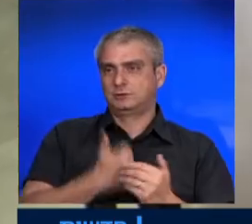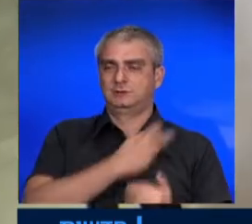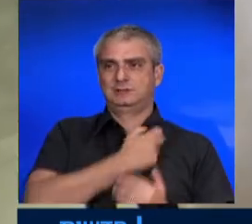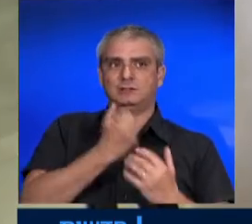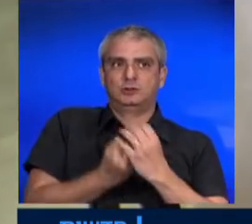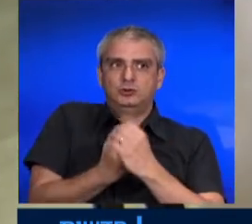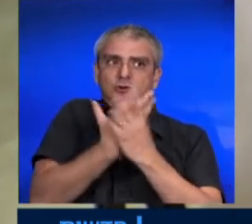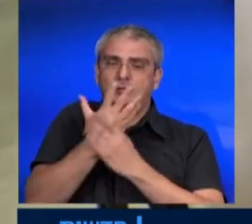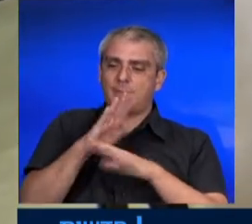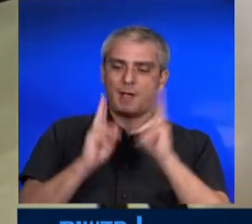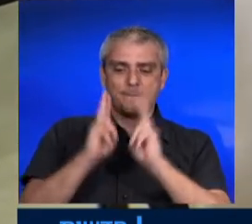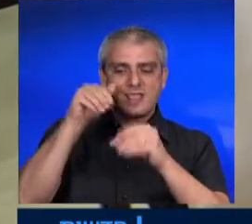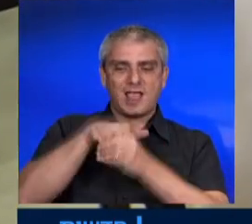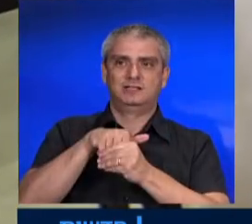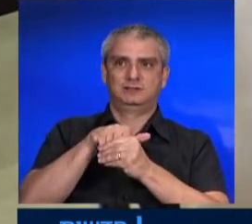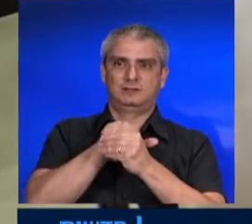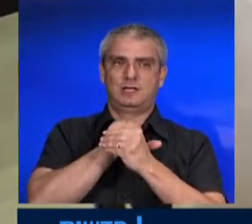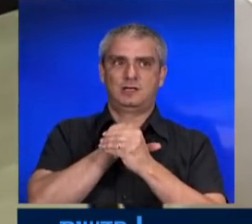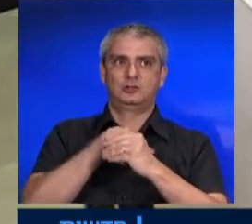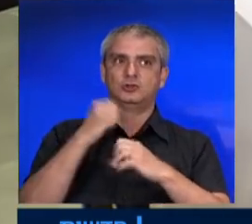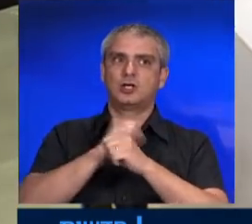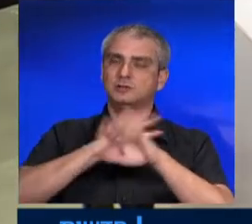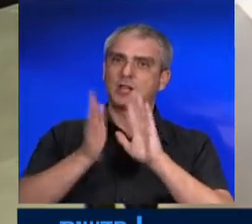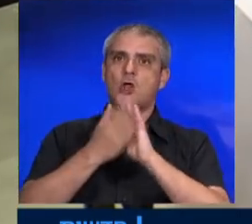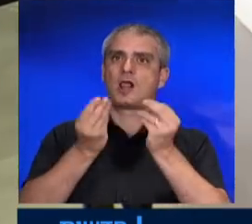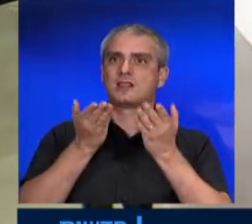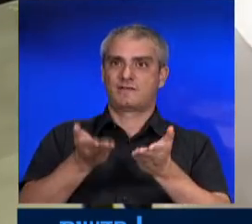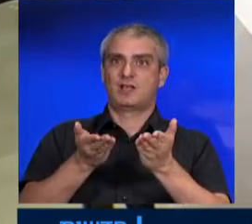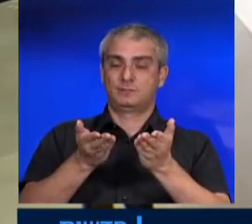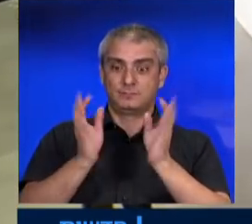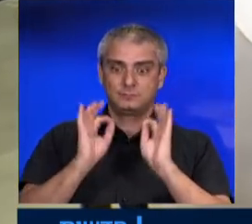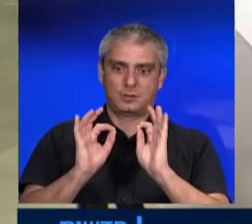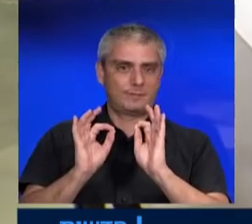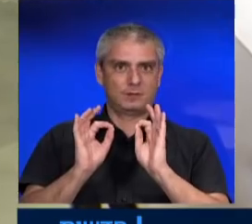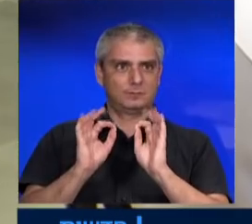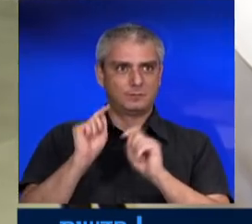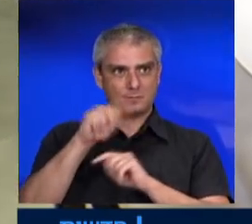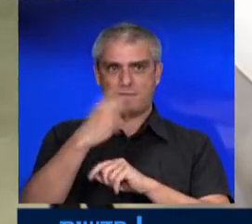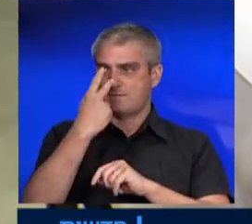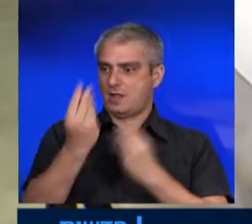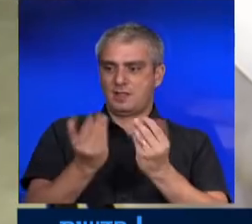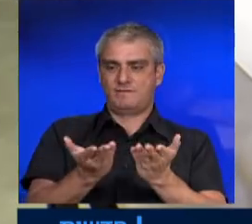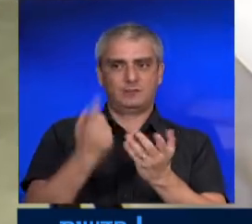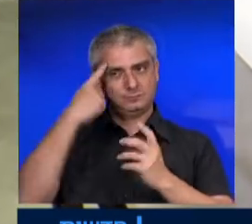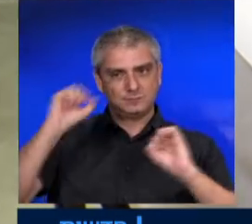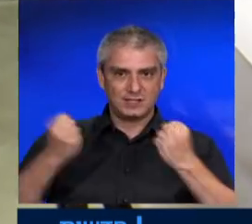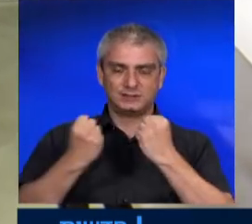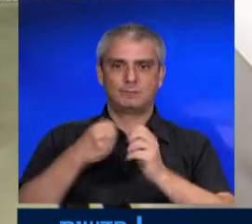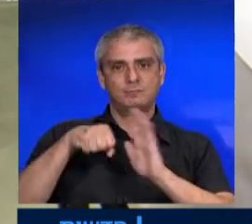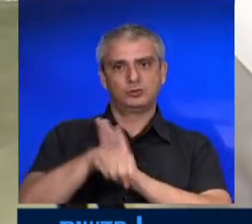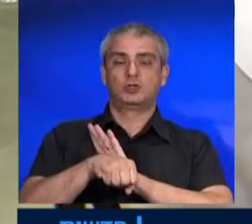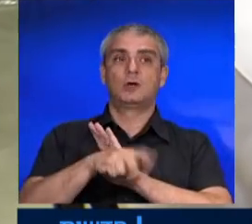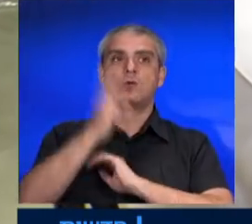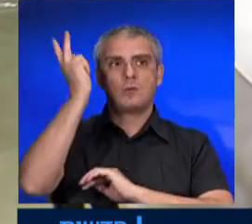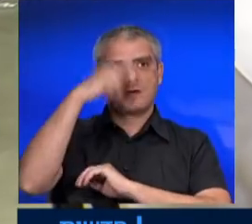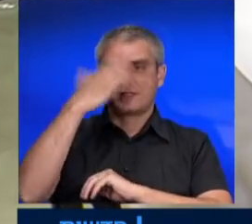שר שצמח בתעשייה, שעשה את כל הדברים האלה, שבאמת הגיע וגם ראה את הדברים כיזם, גם כמשקיע, מבין,